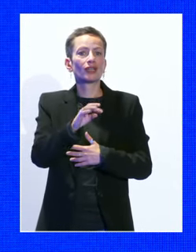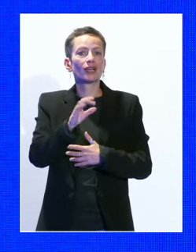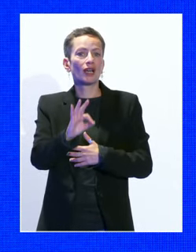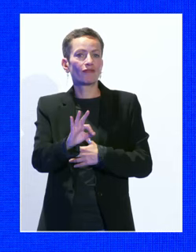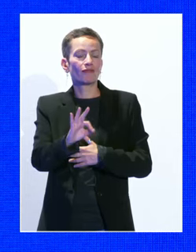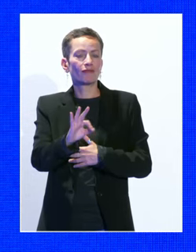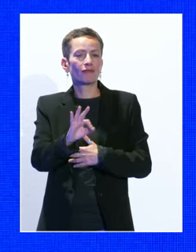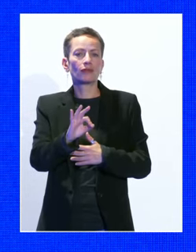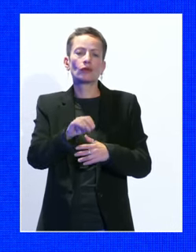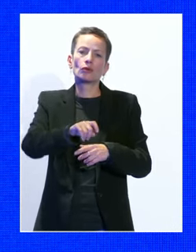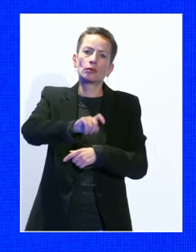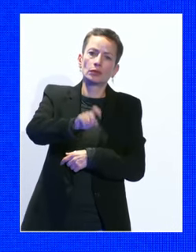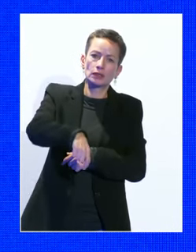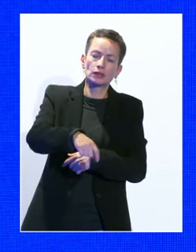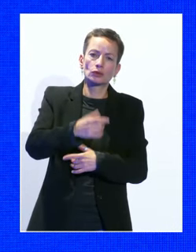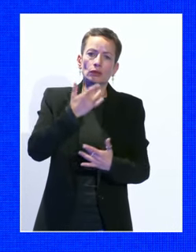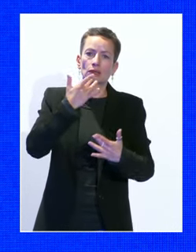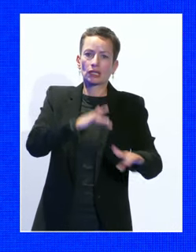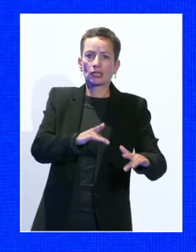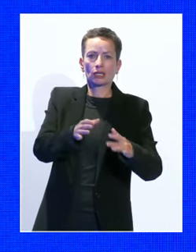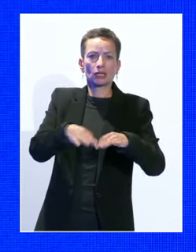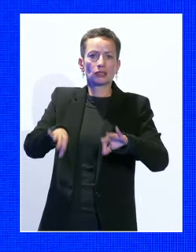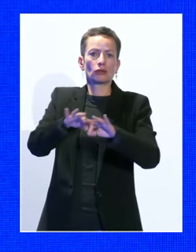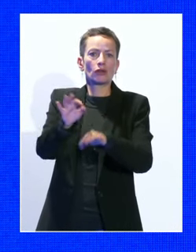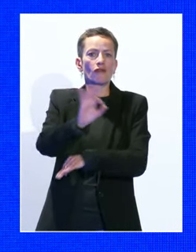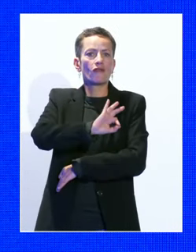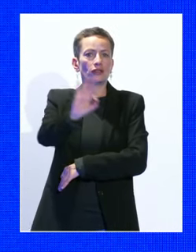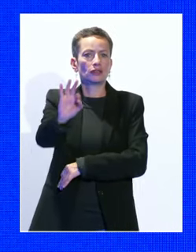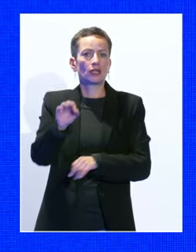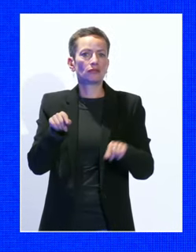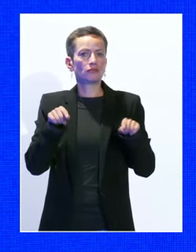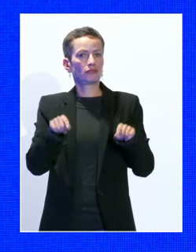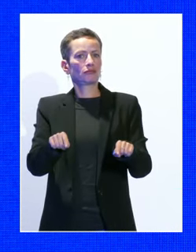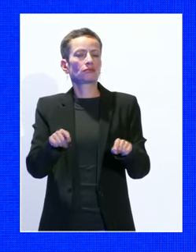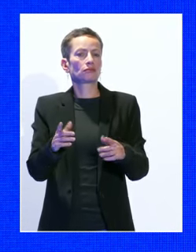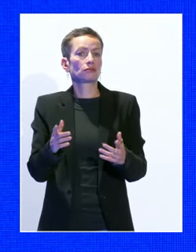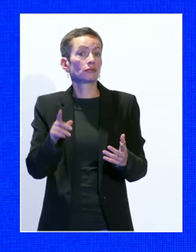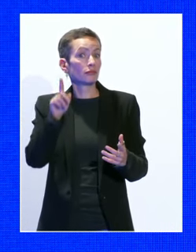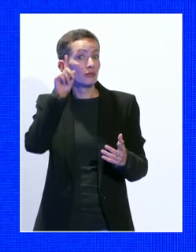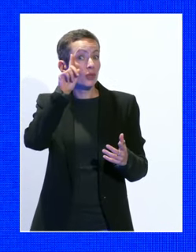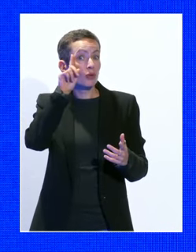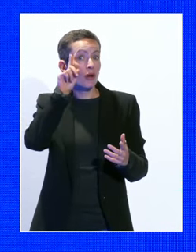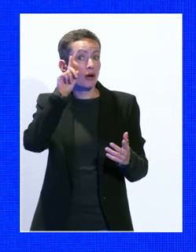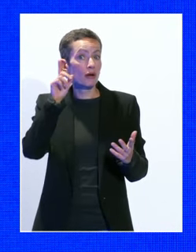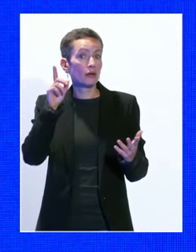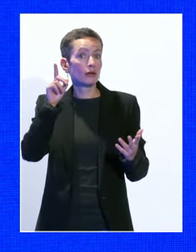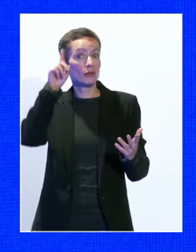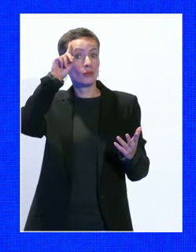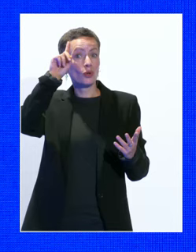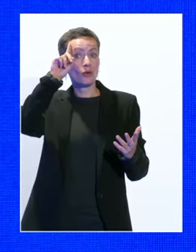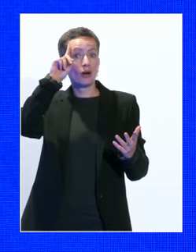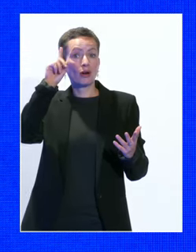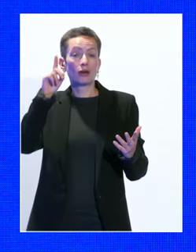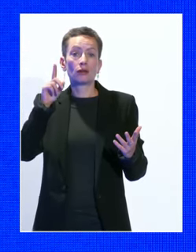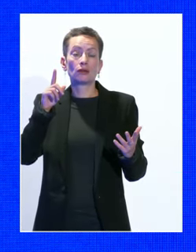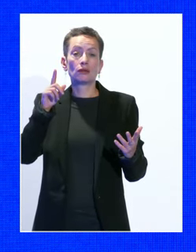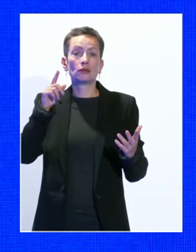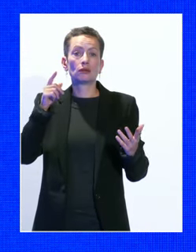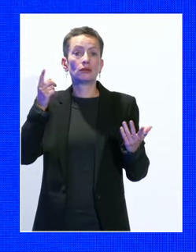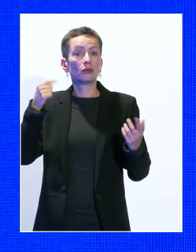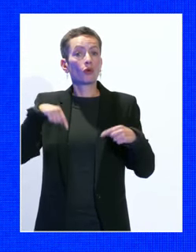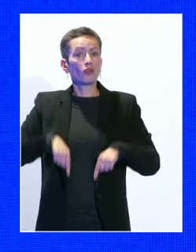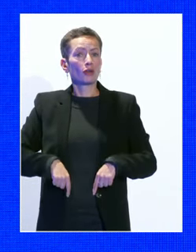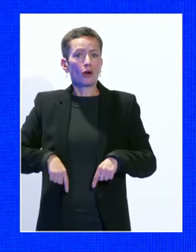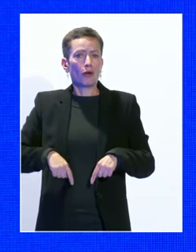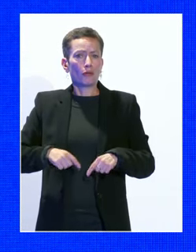de quitter le territoire français. Parce que tout ce qui est présenté comme laxisme des gouvernements